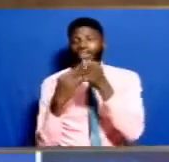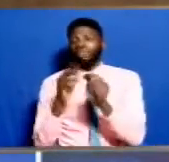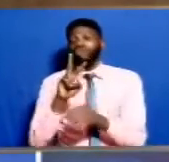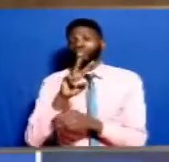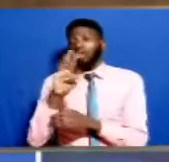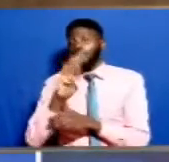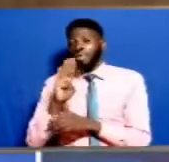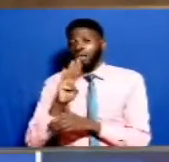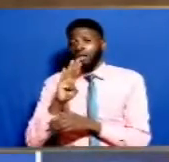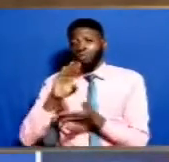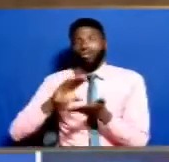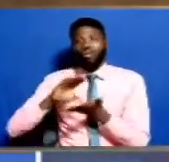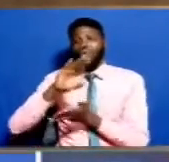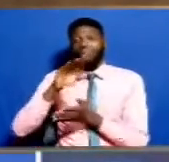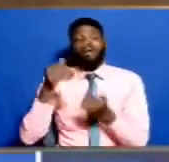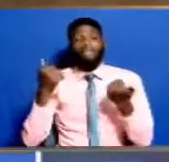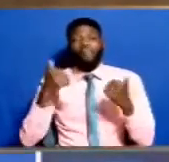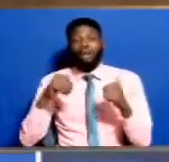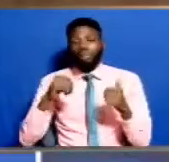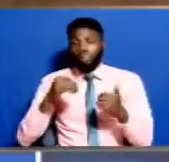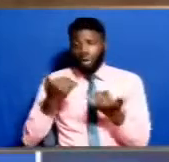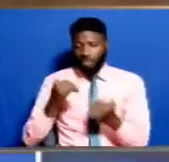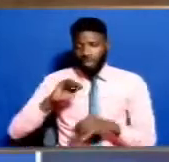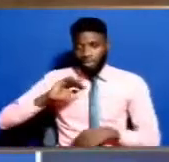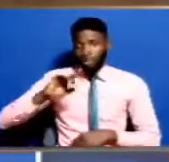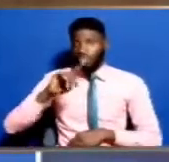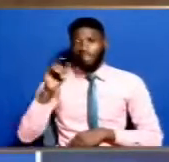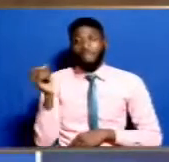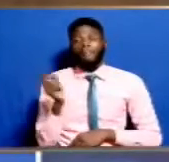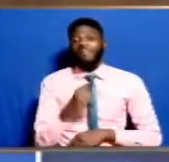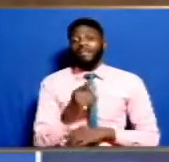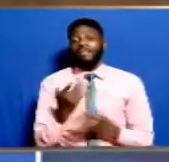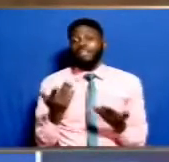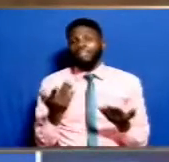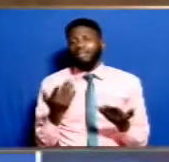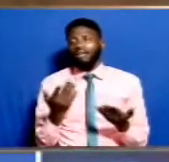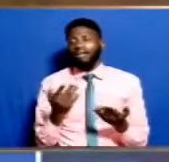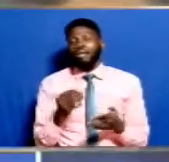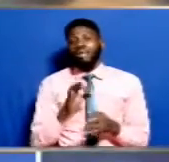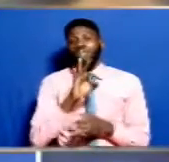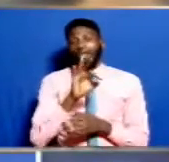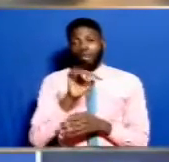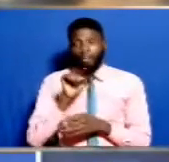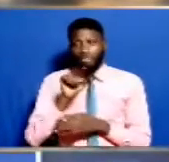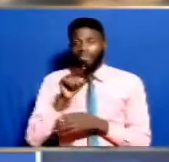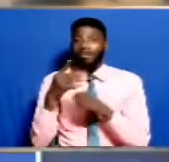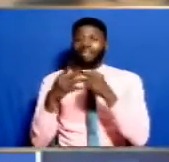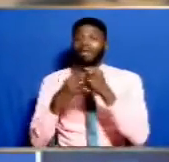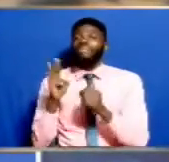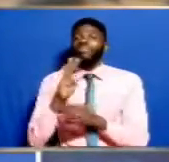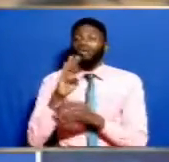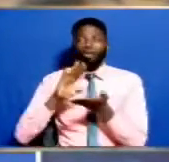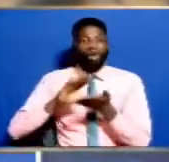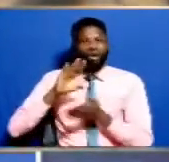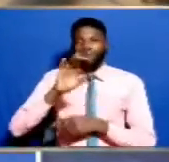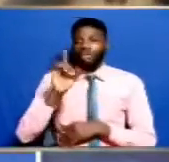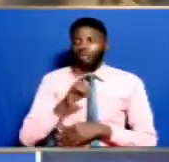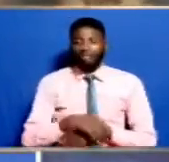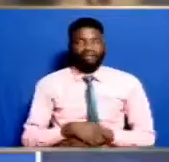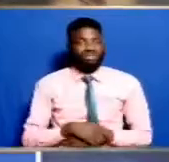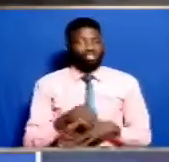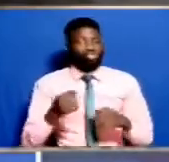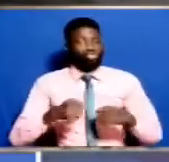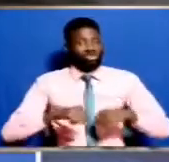yet we have only 1 month to go. 3.9 billion is owed to Nairobi. Mwenyekiti wa baraza la magavana Martin